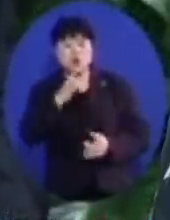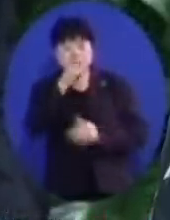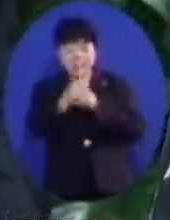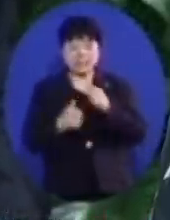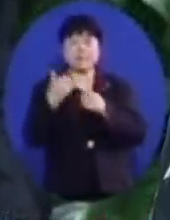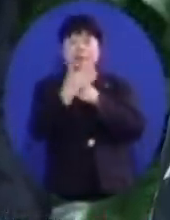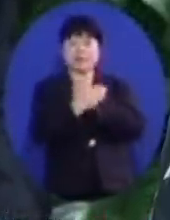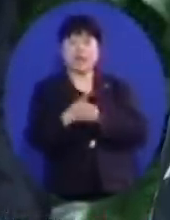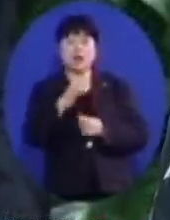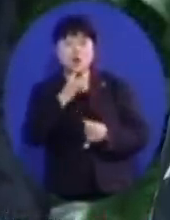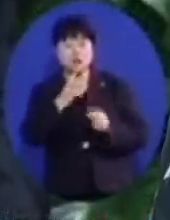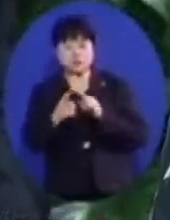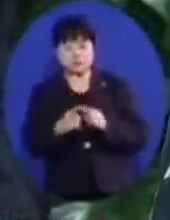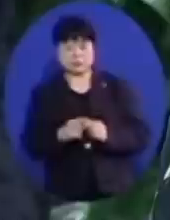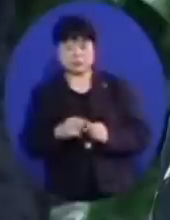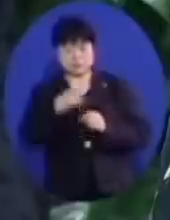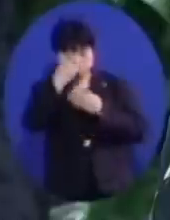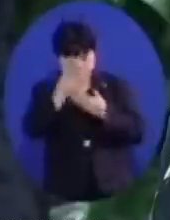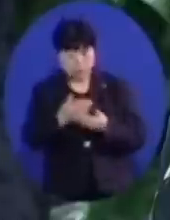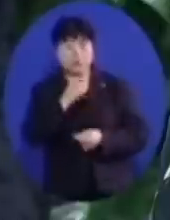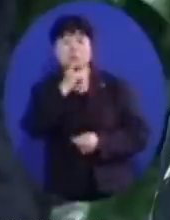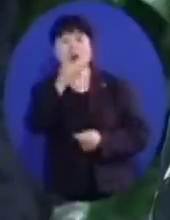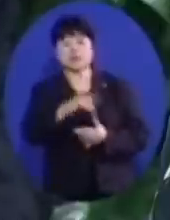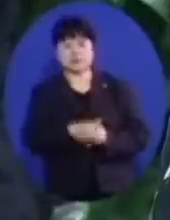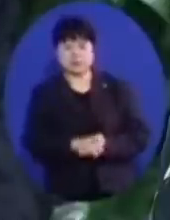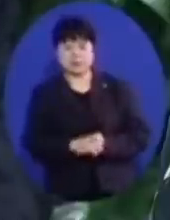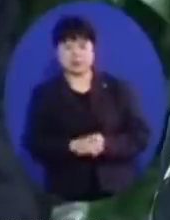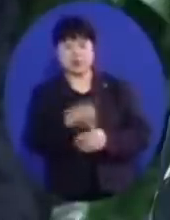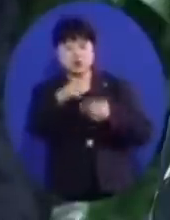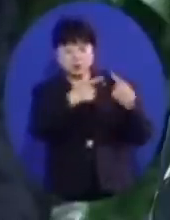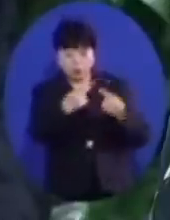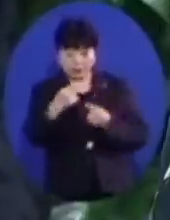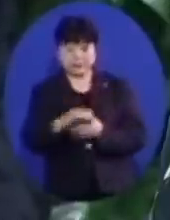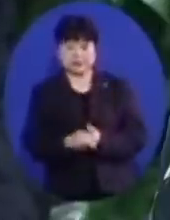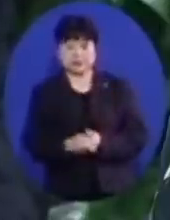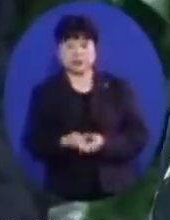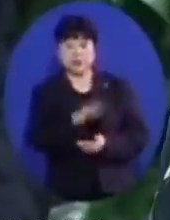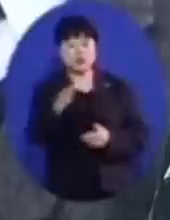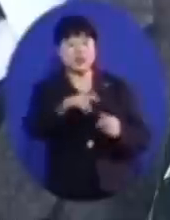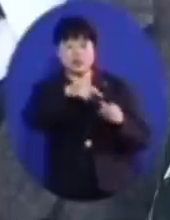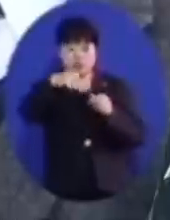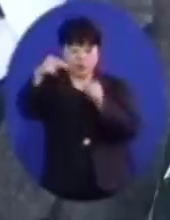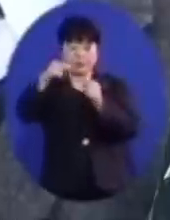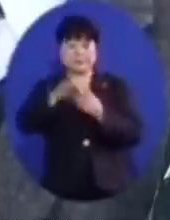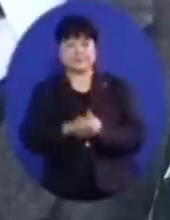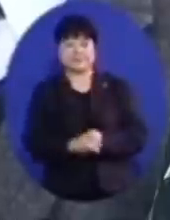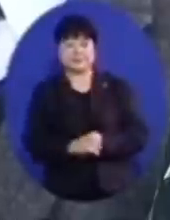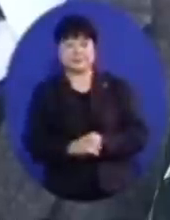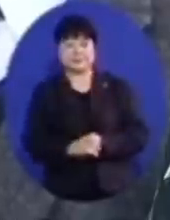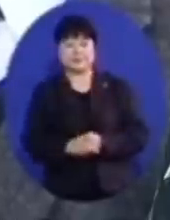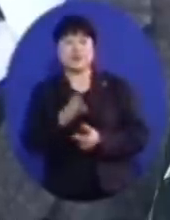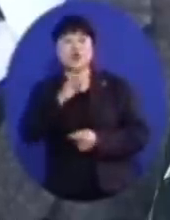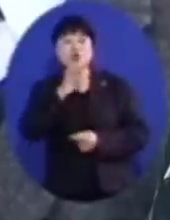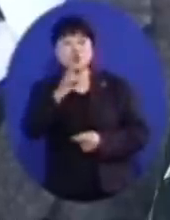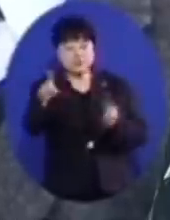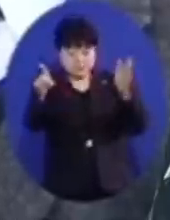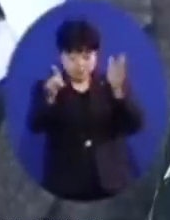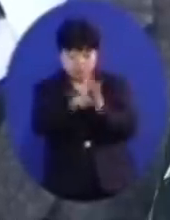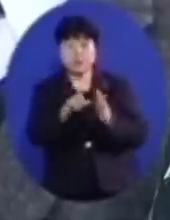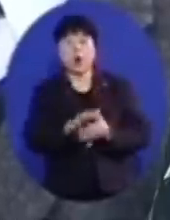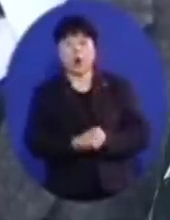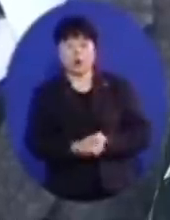하나님의 은혜로 말미암아 받는 것이라고 말씀하고 있습니다 한번 따라 말씀을 우리의 구원은 오직